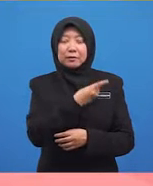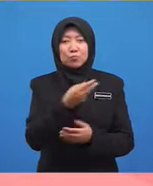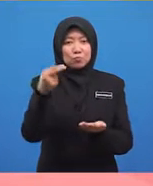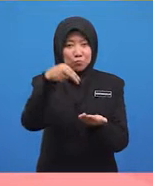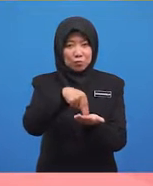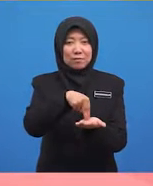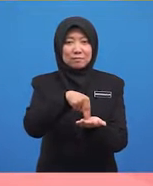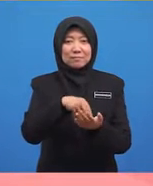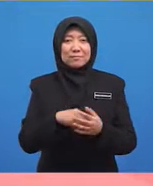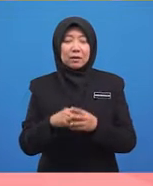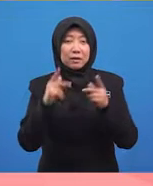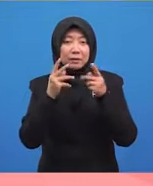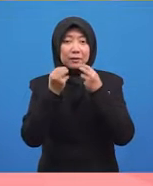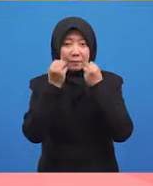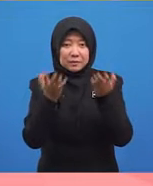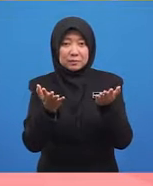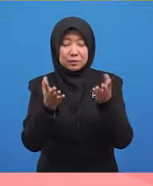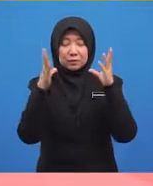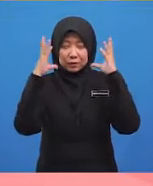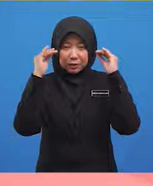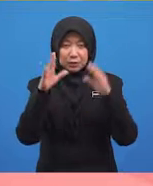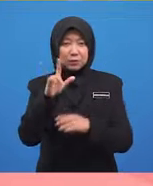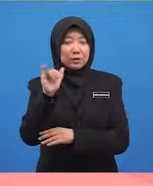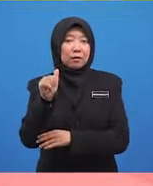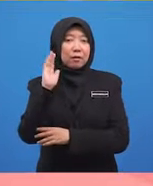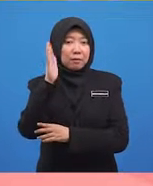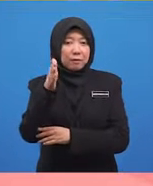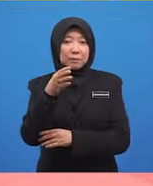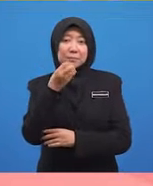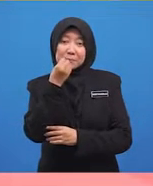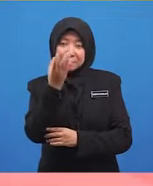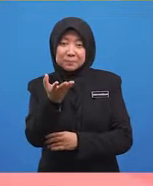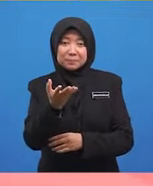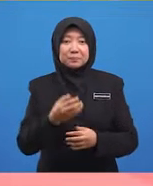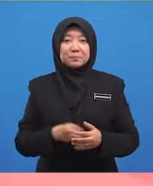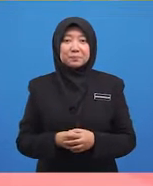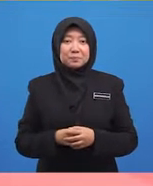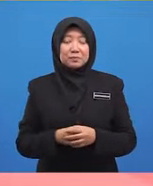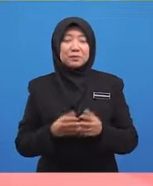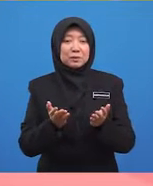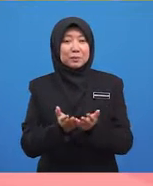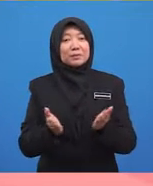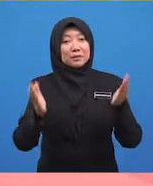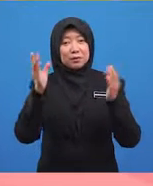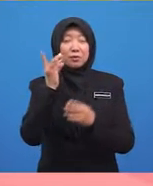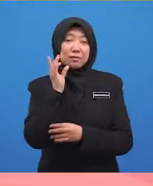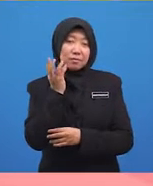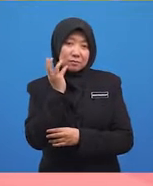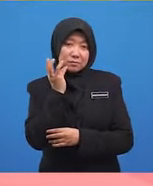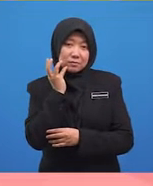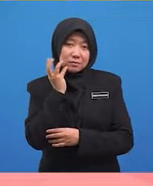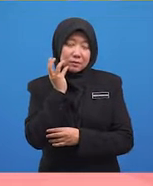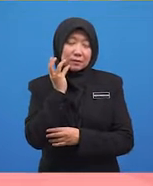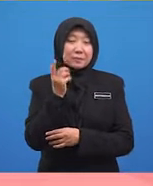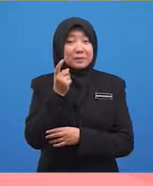kembali kata majmuk. Cikgu Lia akan sebutkan. Periuk nasi,